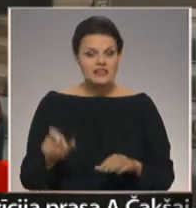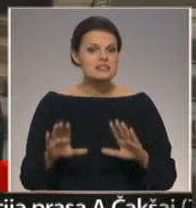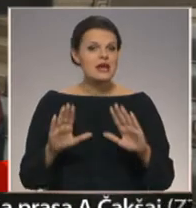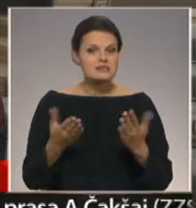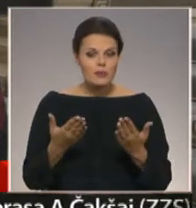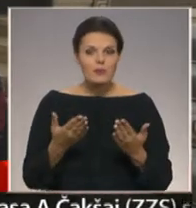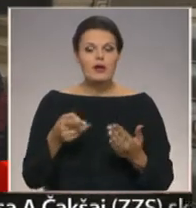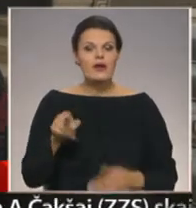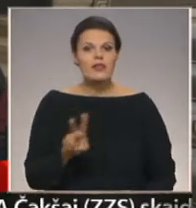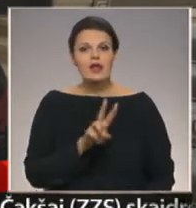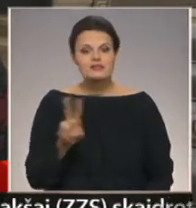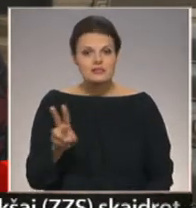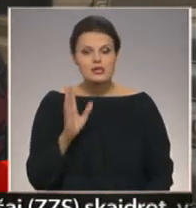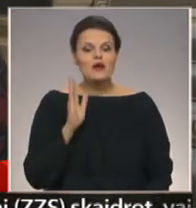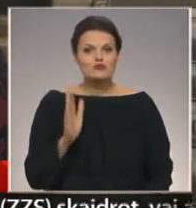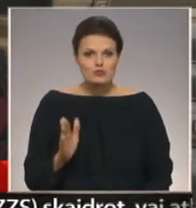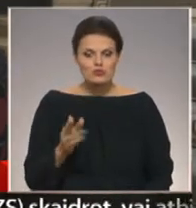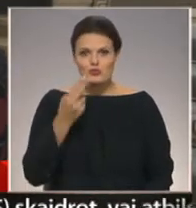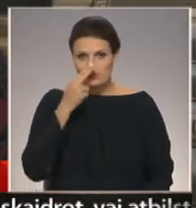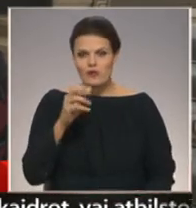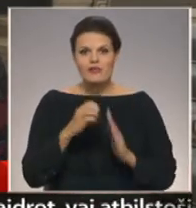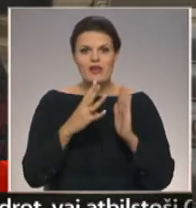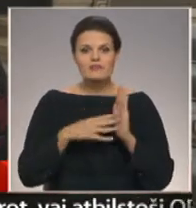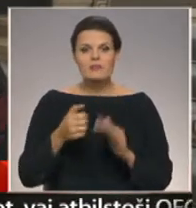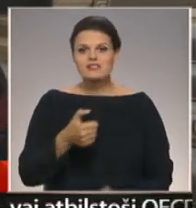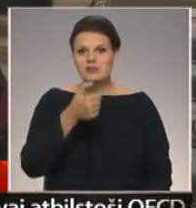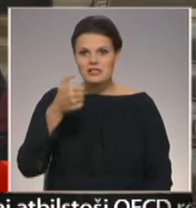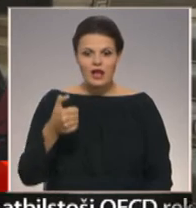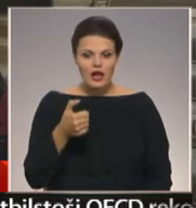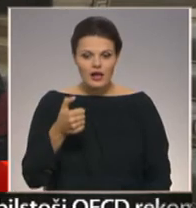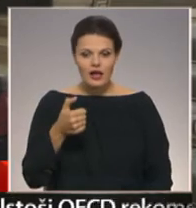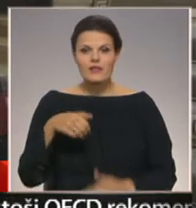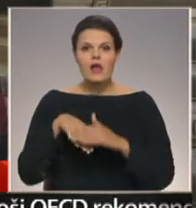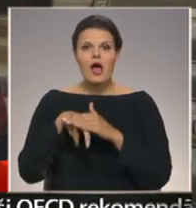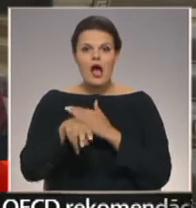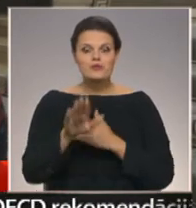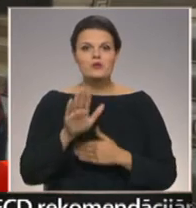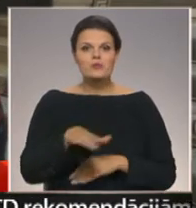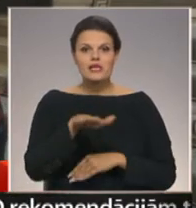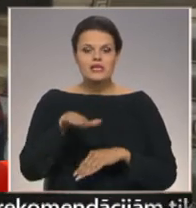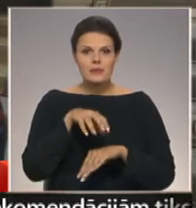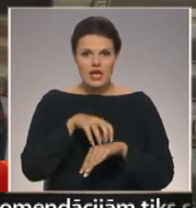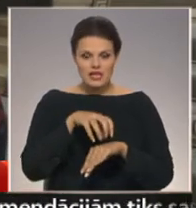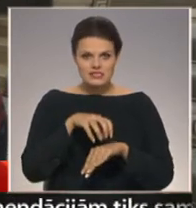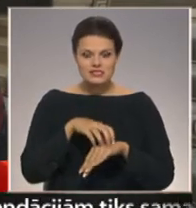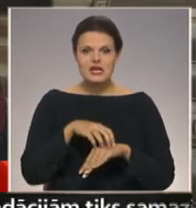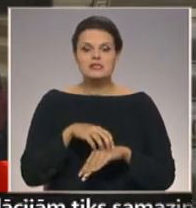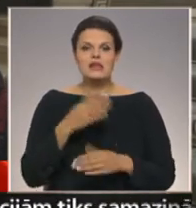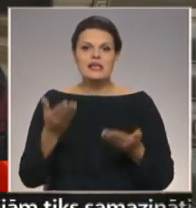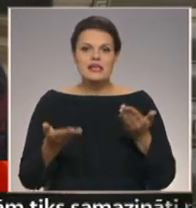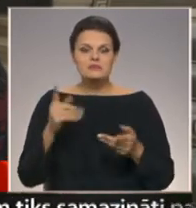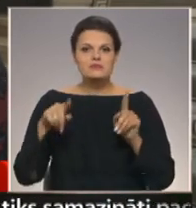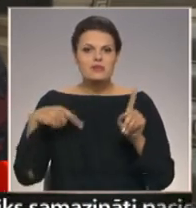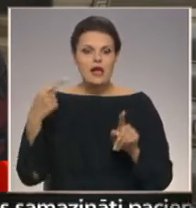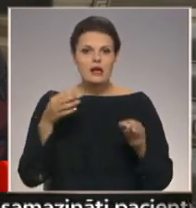Bet tas, kas būs no 19. Gada, aizejot pie ģimenes ārsta, iespējams, ka